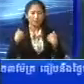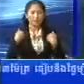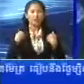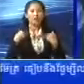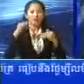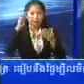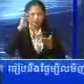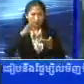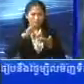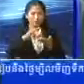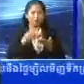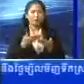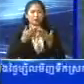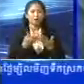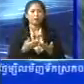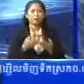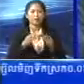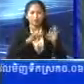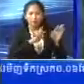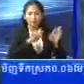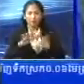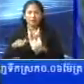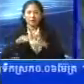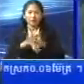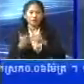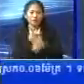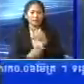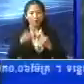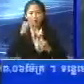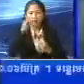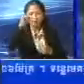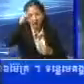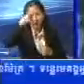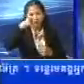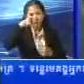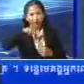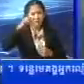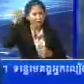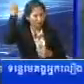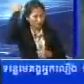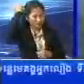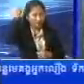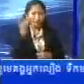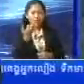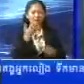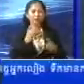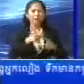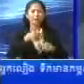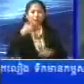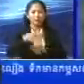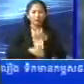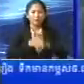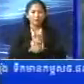សម្ពាធទាបមួយកាត់ឡើងនៅលើអាងទន្លេមេគង្គក្នុងប្រទេសថៃនិងប្រទេសឡាវនៅថ្ងៃទី7ខែកញ្ញាឆ្នាំ2013ប្រព័ន្